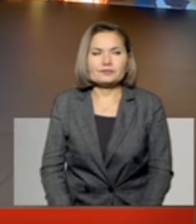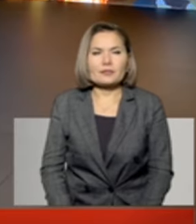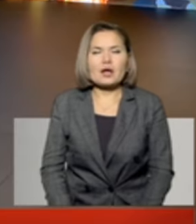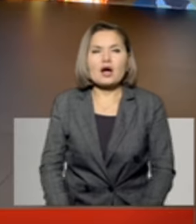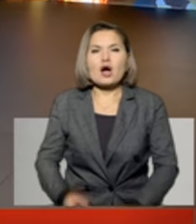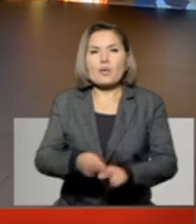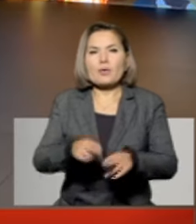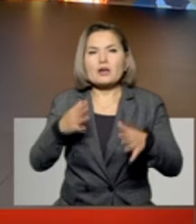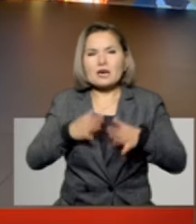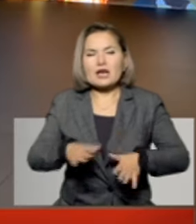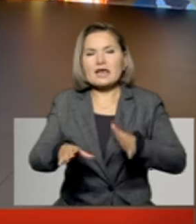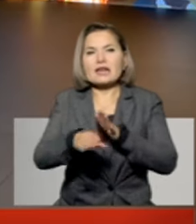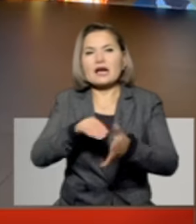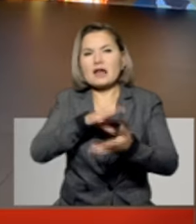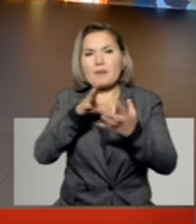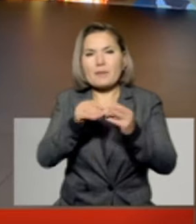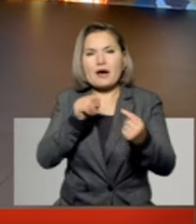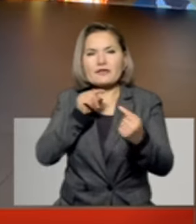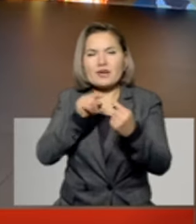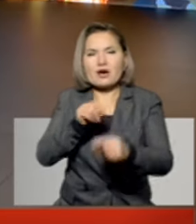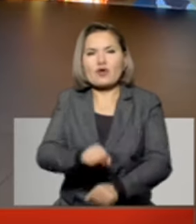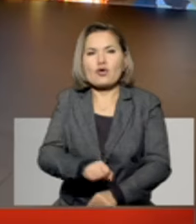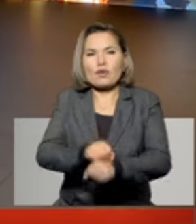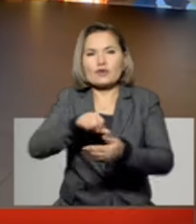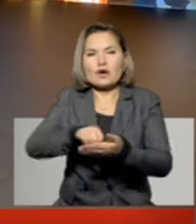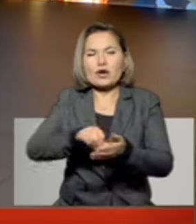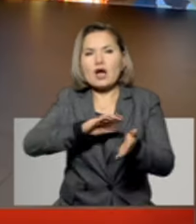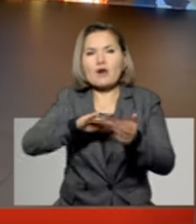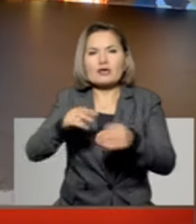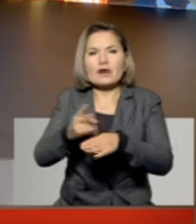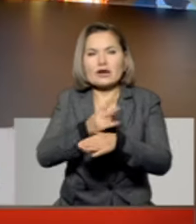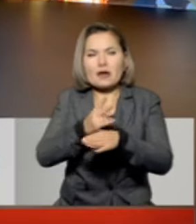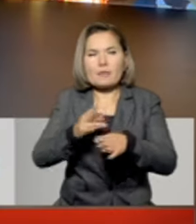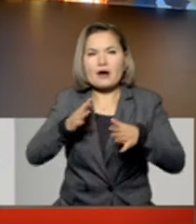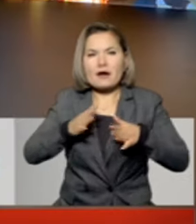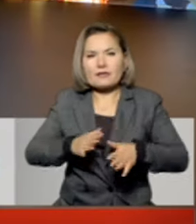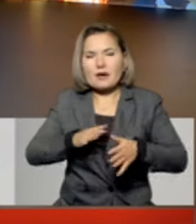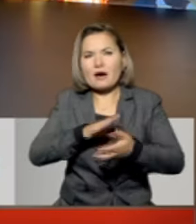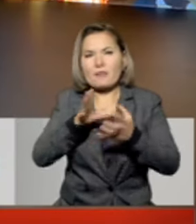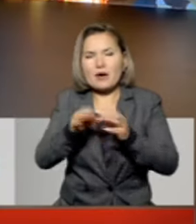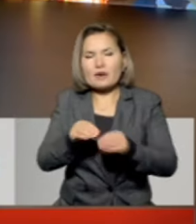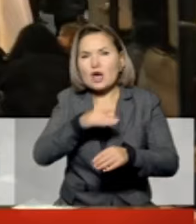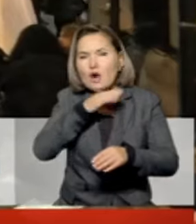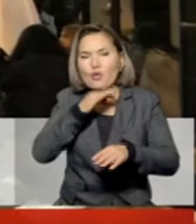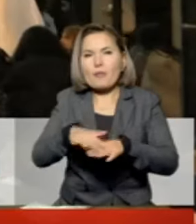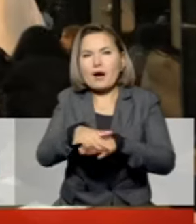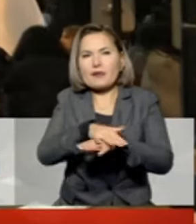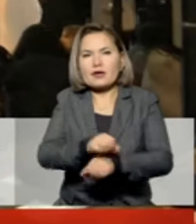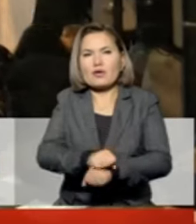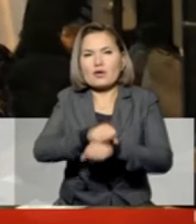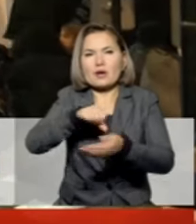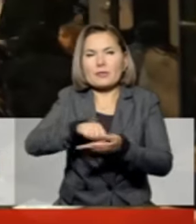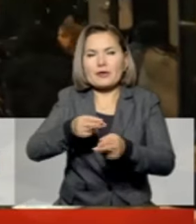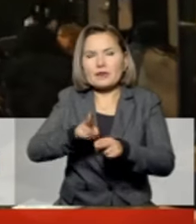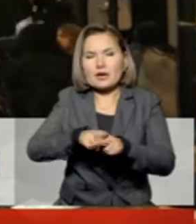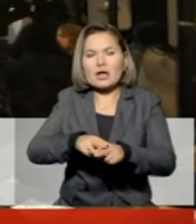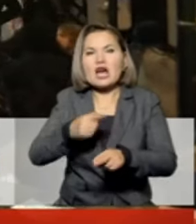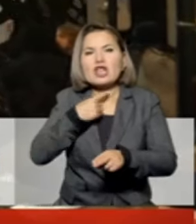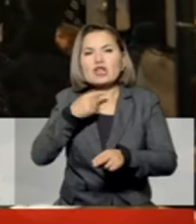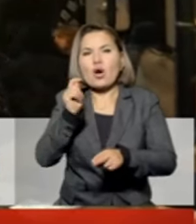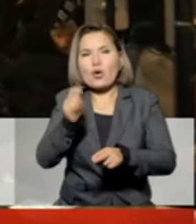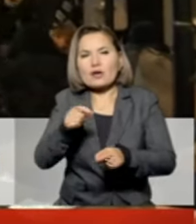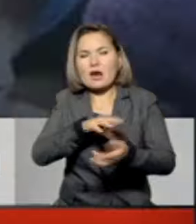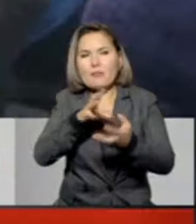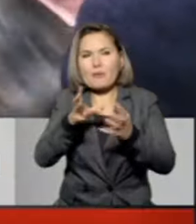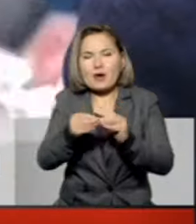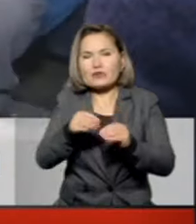Бұл Грузияда сайлау нәтижесіне қарсы өткен шеру. Өткен түні Тбилисиде бірталай адам митингке шықты. Олардың сөзінше дауыс беру